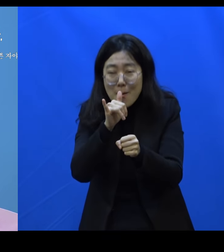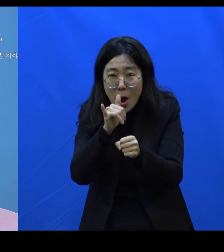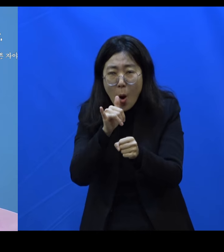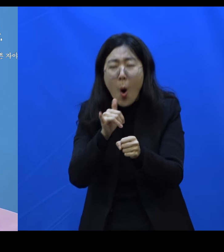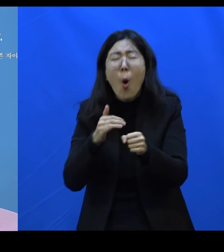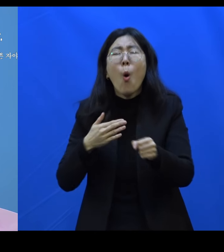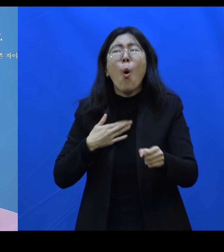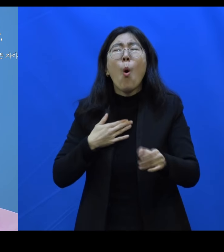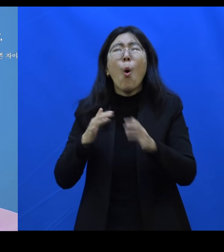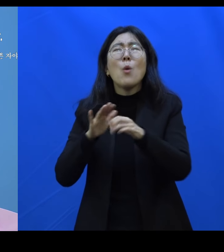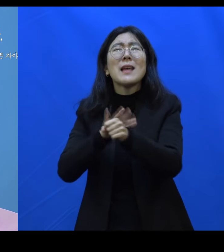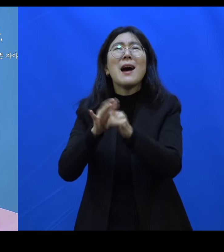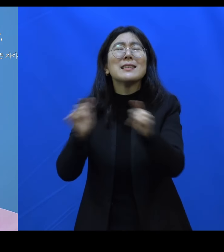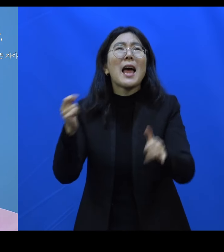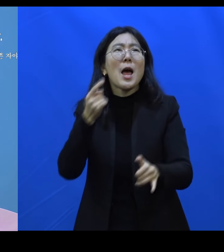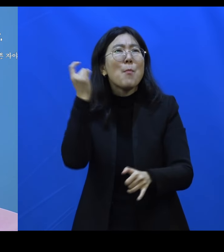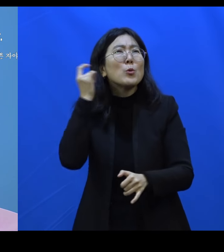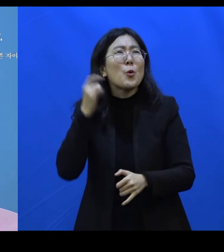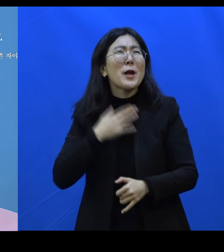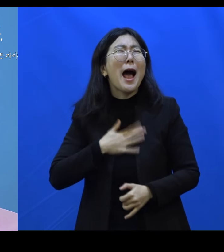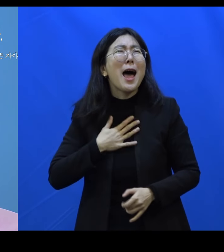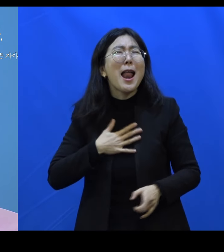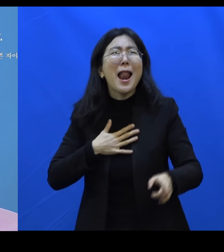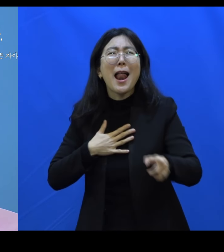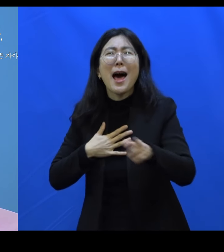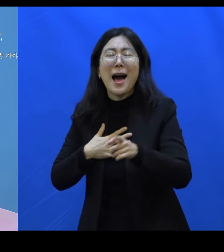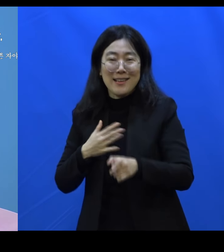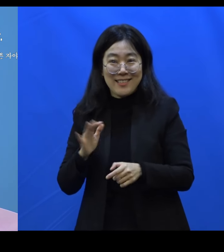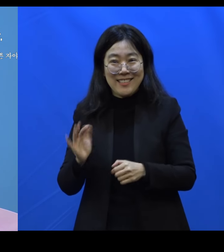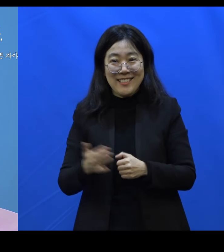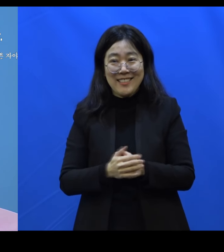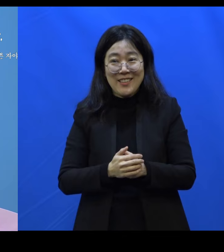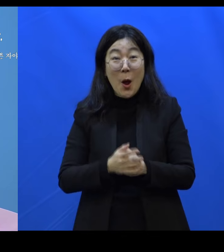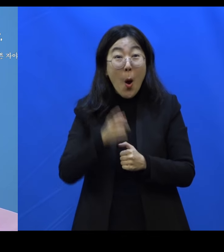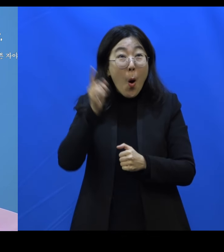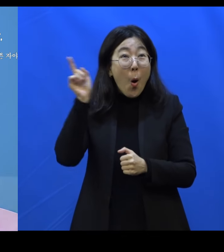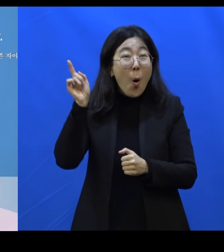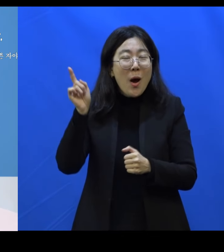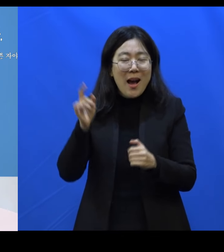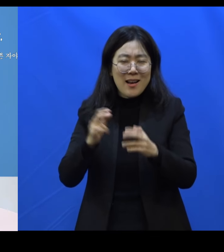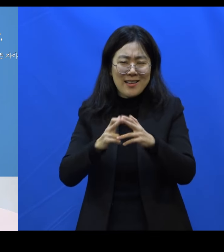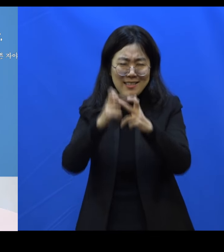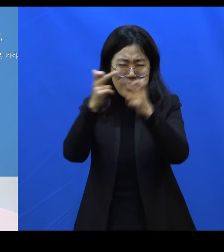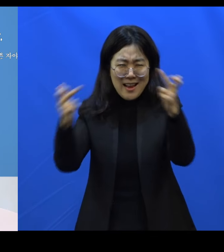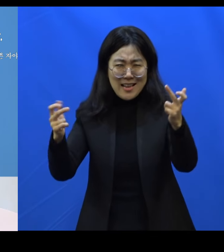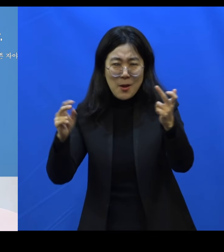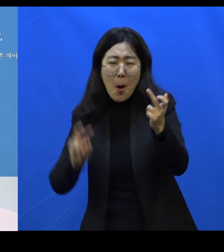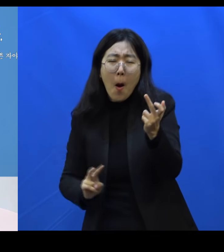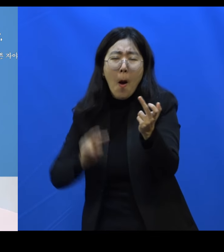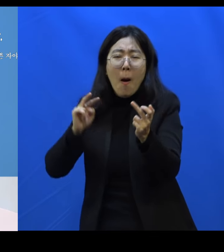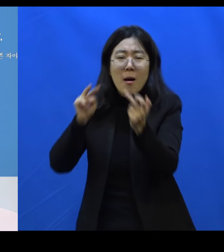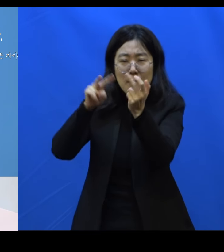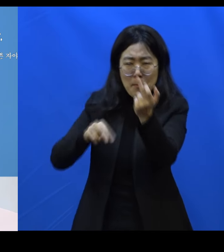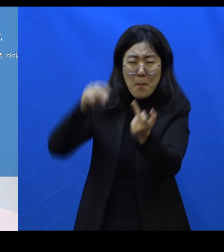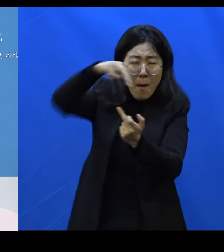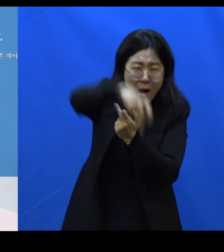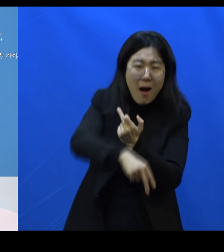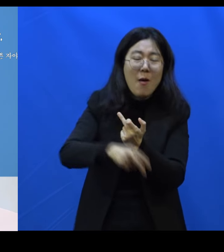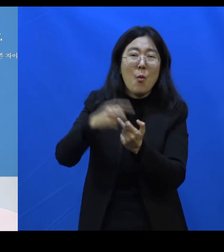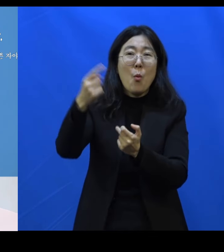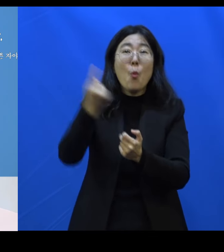그래서 오늘 8절에 내 사랑하는 자의 목소리로구나. 보라, 그가 산에서 달리고 작은 산을 빨리 넘어오는구나.